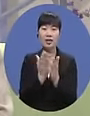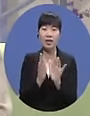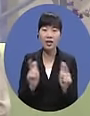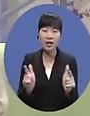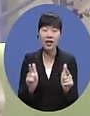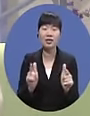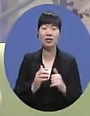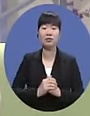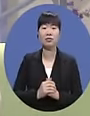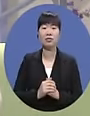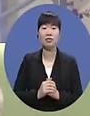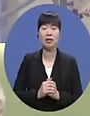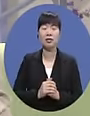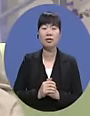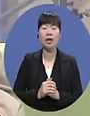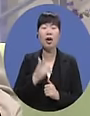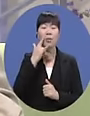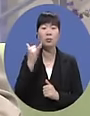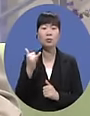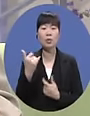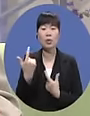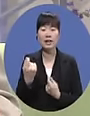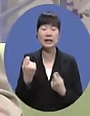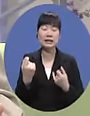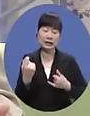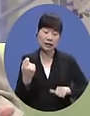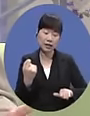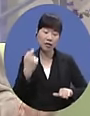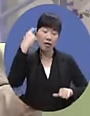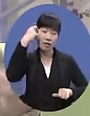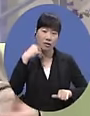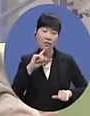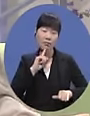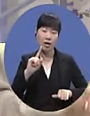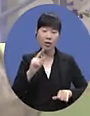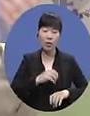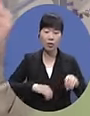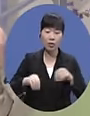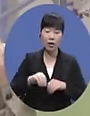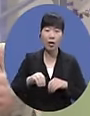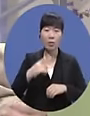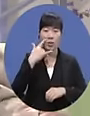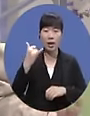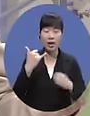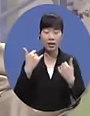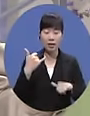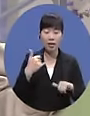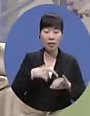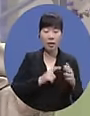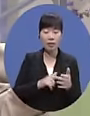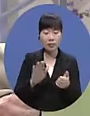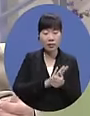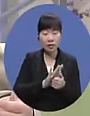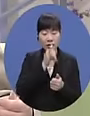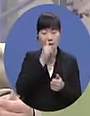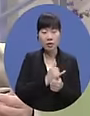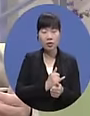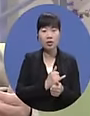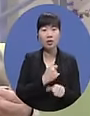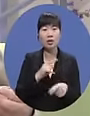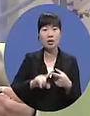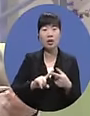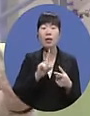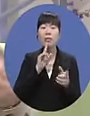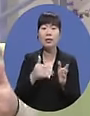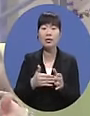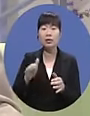이제 parental child라고 하는데요. 부모 같은 아이라고 해요. 그러니까 오히려 부모가 아이의 마음을 늘 돌봐주고 보듬어주고 위로를